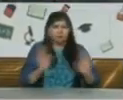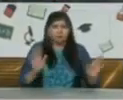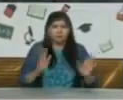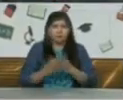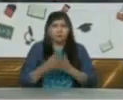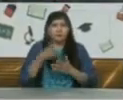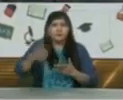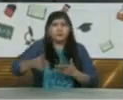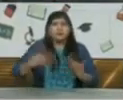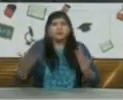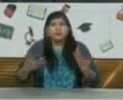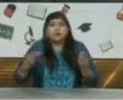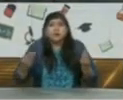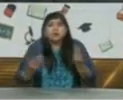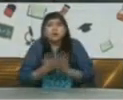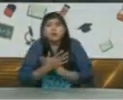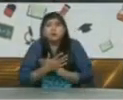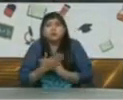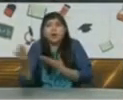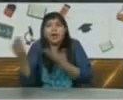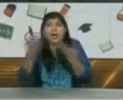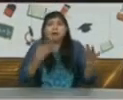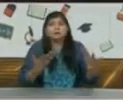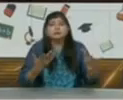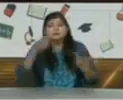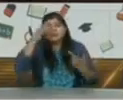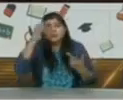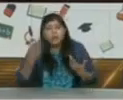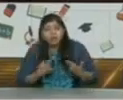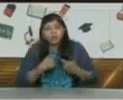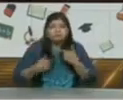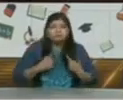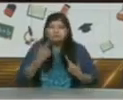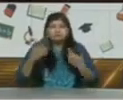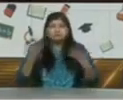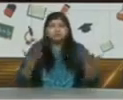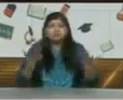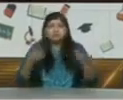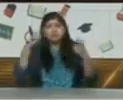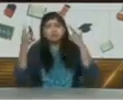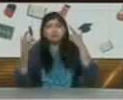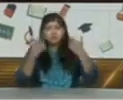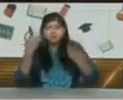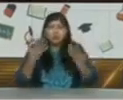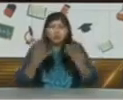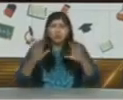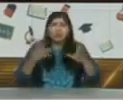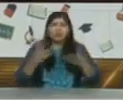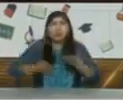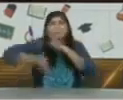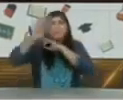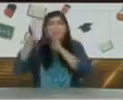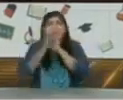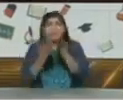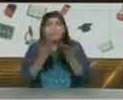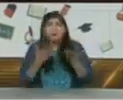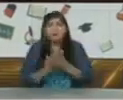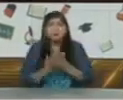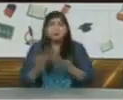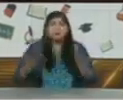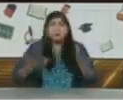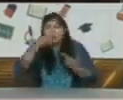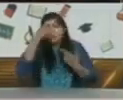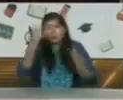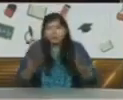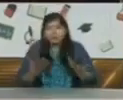कि कुछ नया आ गया तो क्या होगा, कुछ ऐसा आ गया जो आपने पढ़ा ही नहीं है तो क्या